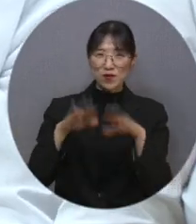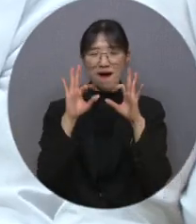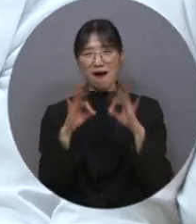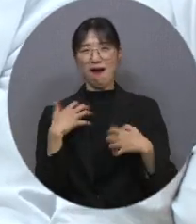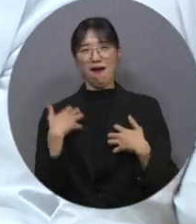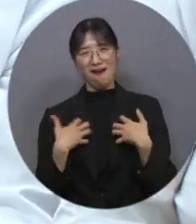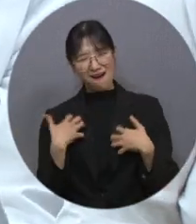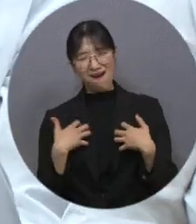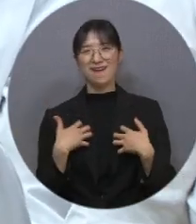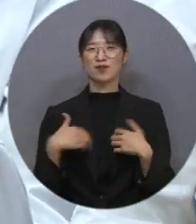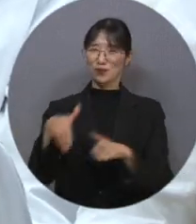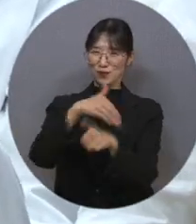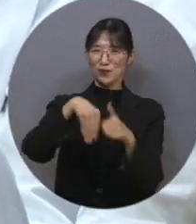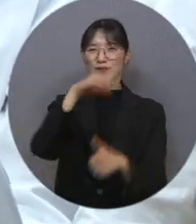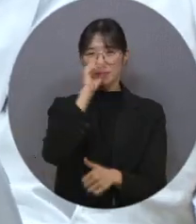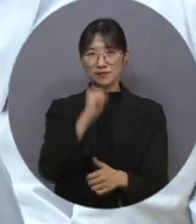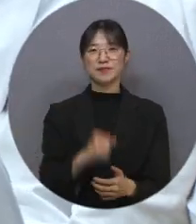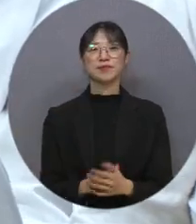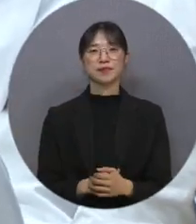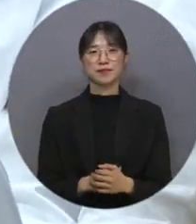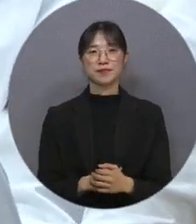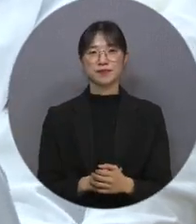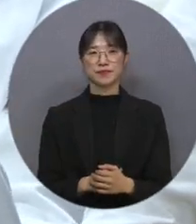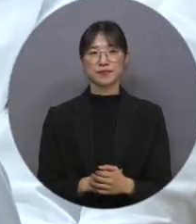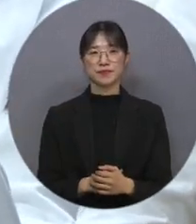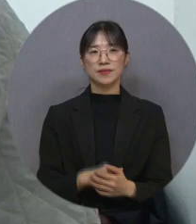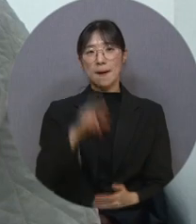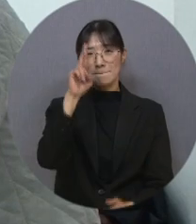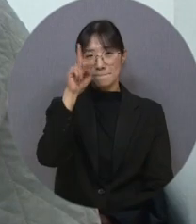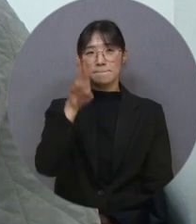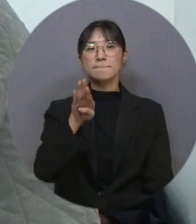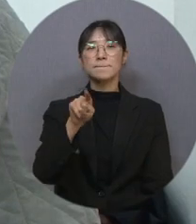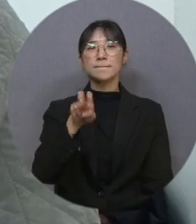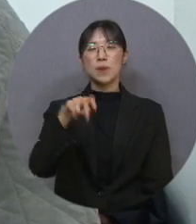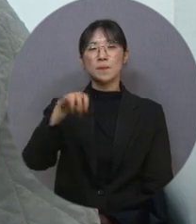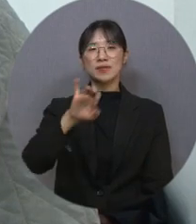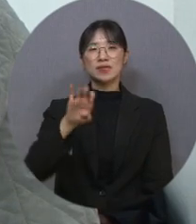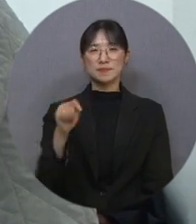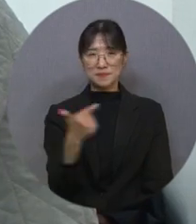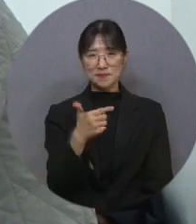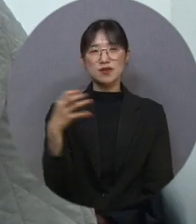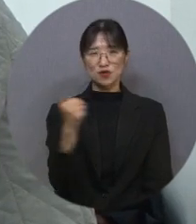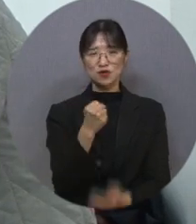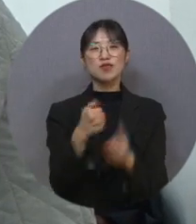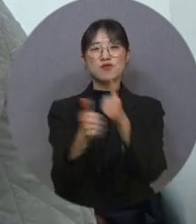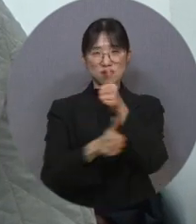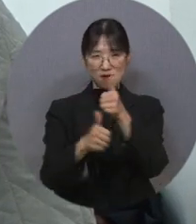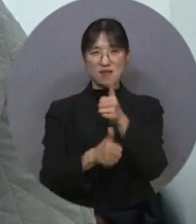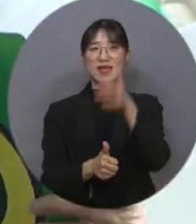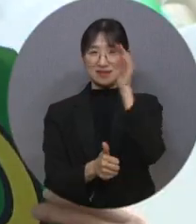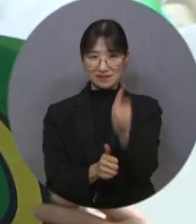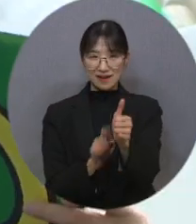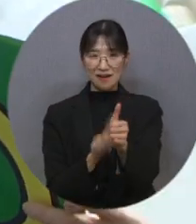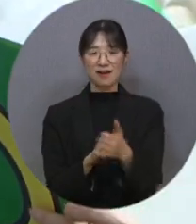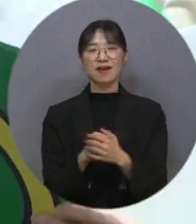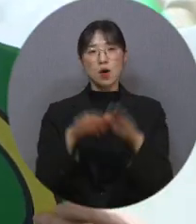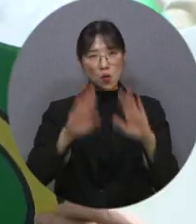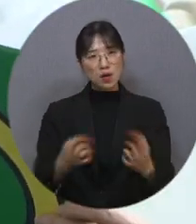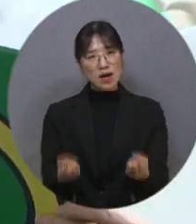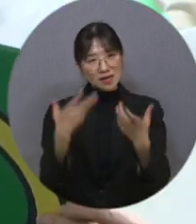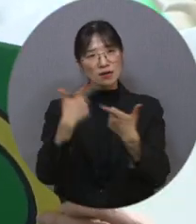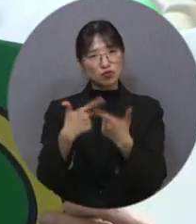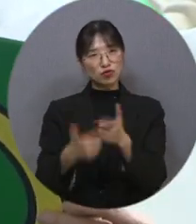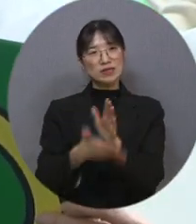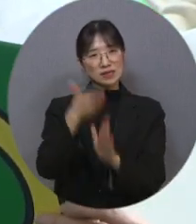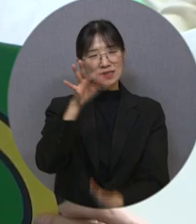한층 분위기가 밝아집니다. 박은하 범시민유치위원회 집행위원장은 오늘 행사가